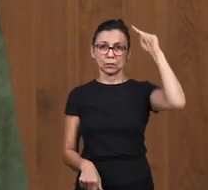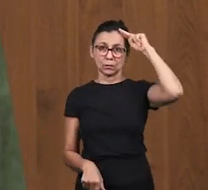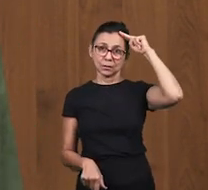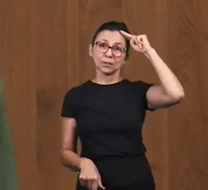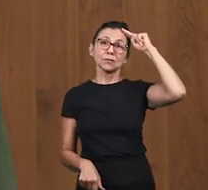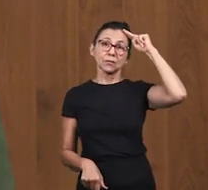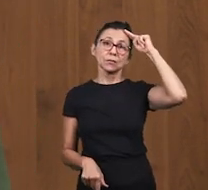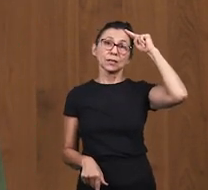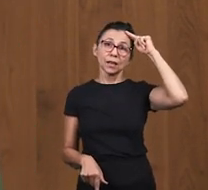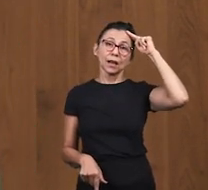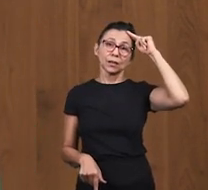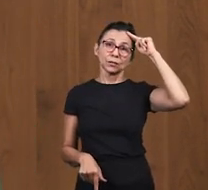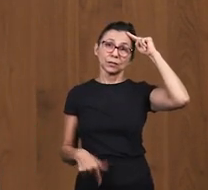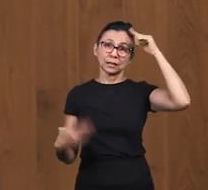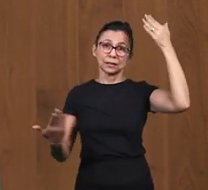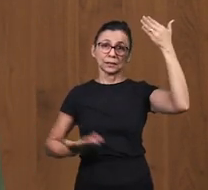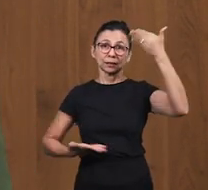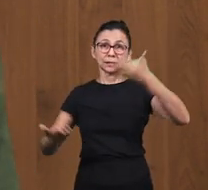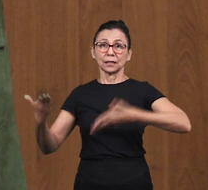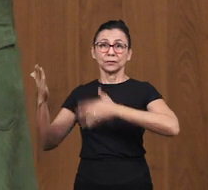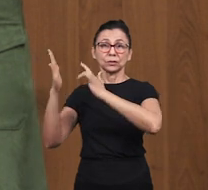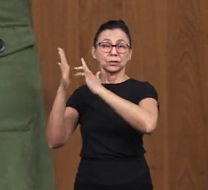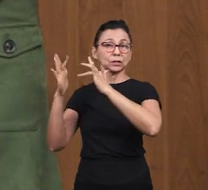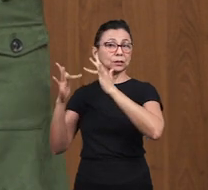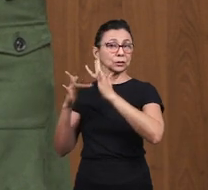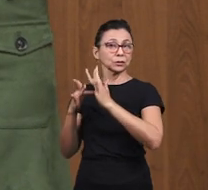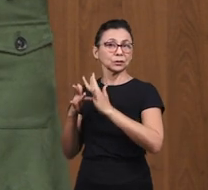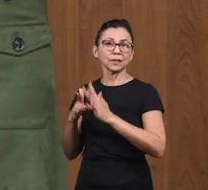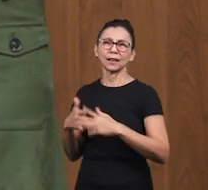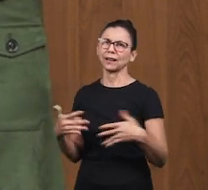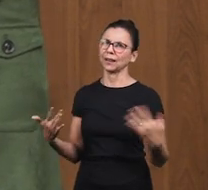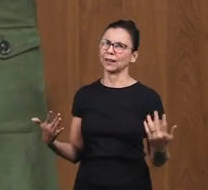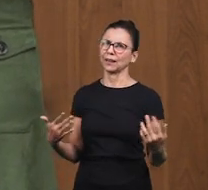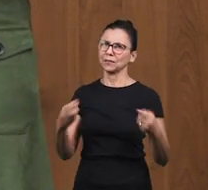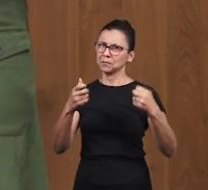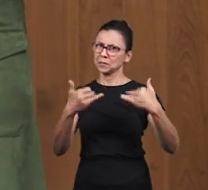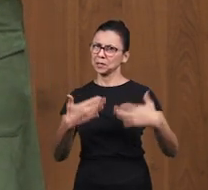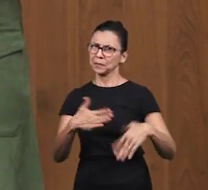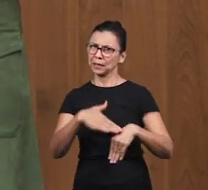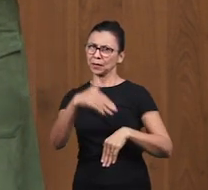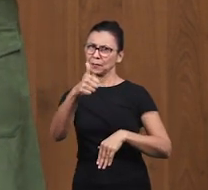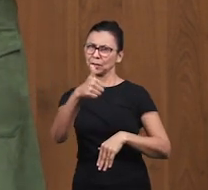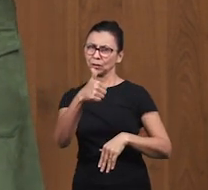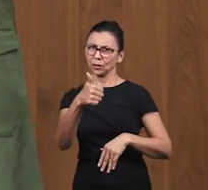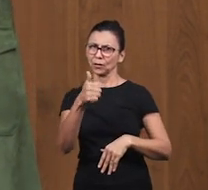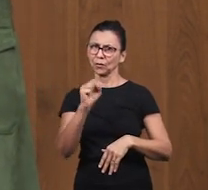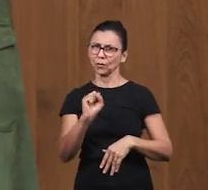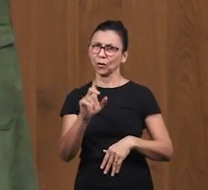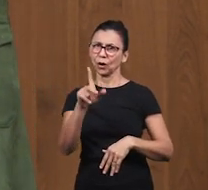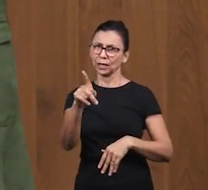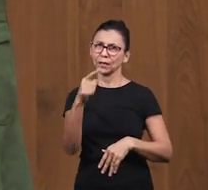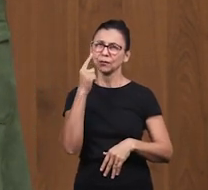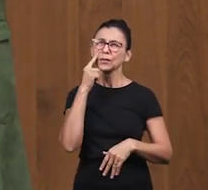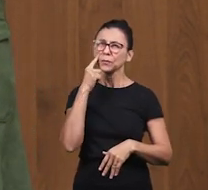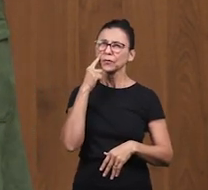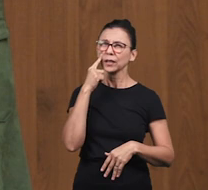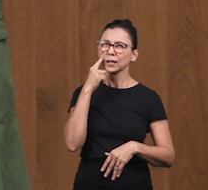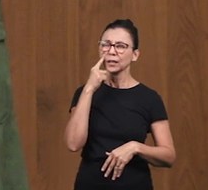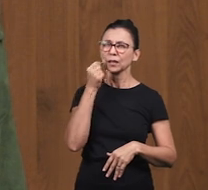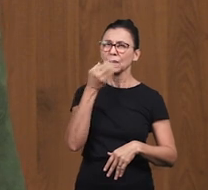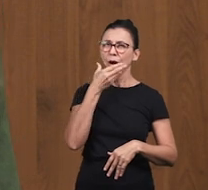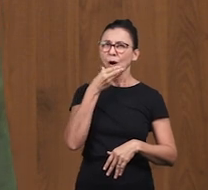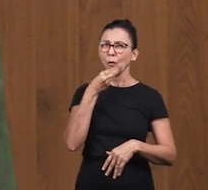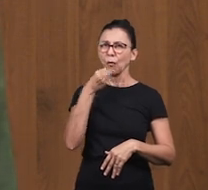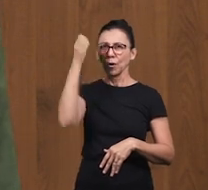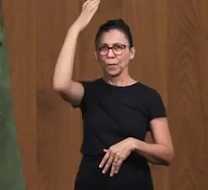vous êtes un soldat du Seigneur Jésus. Donc afin de comprendre mieux cette histoire, nous allons